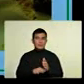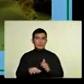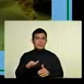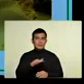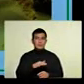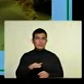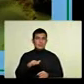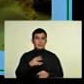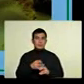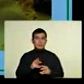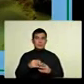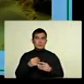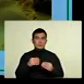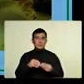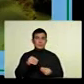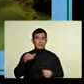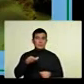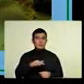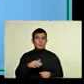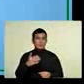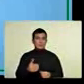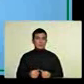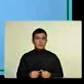песчаные пустыни.